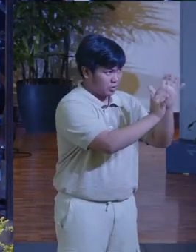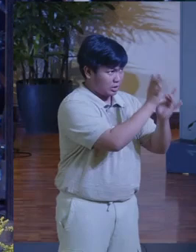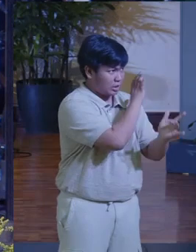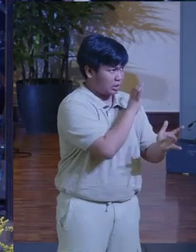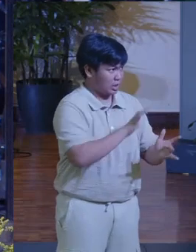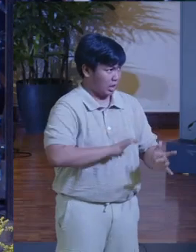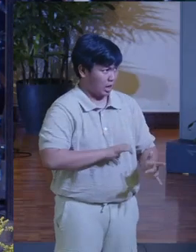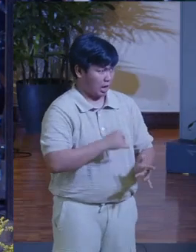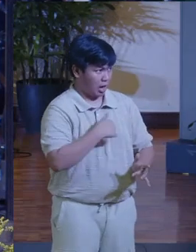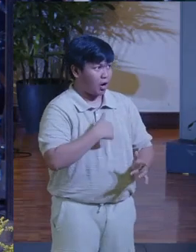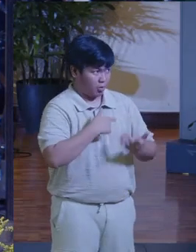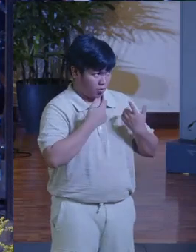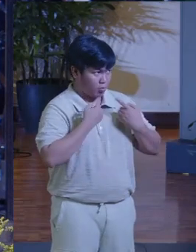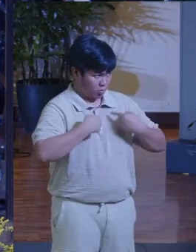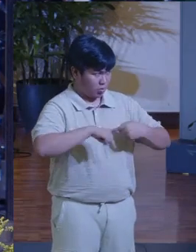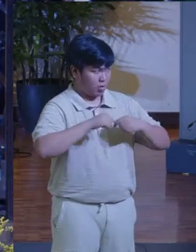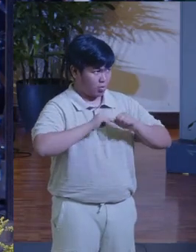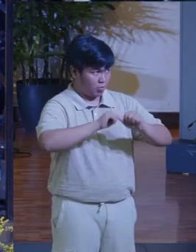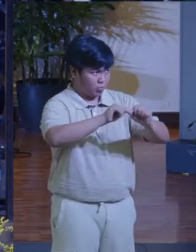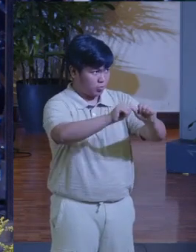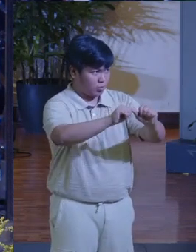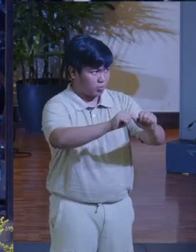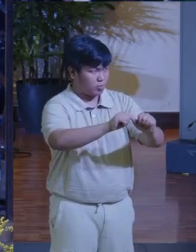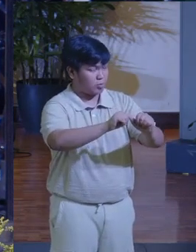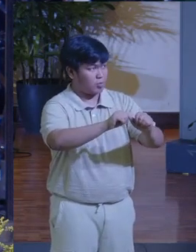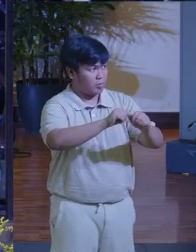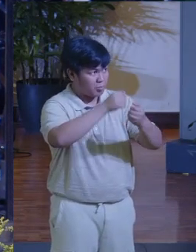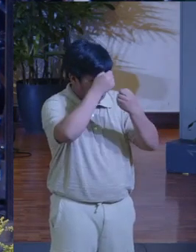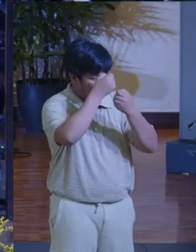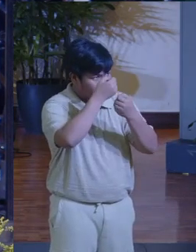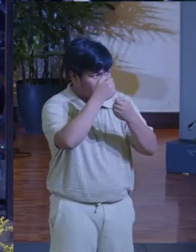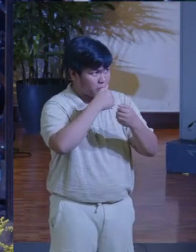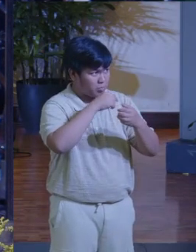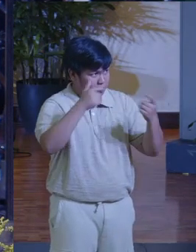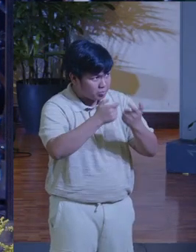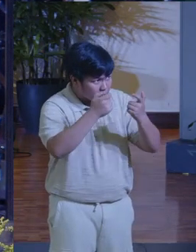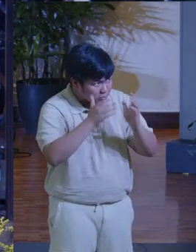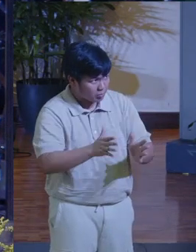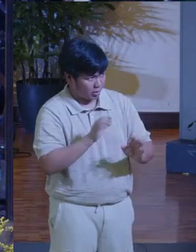Certainly not. God forbid.